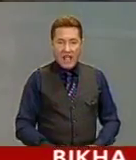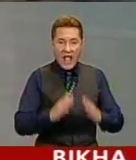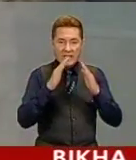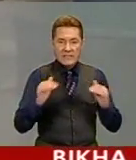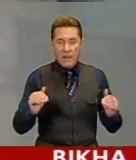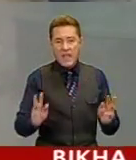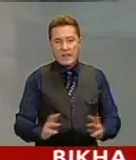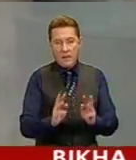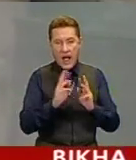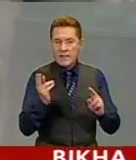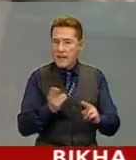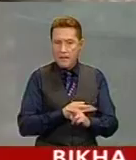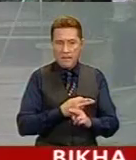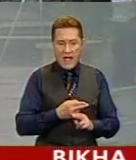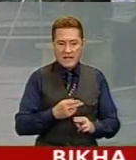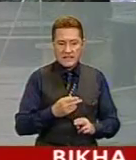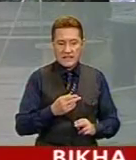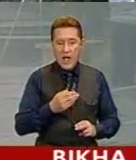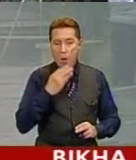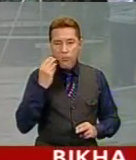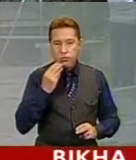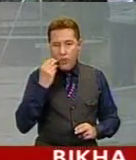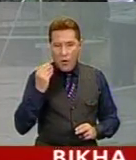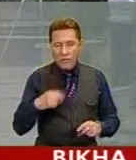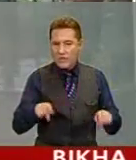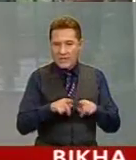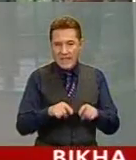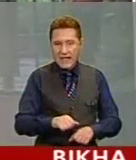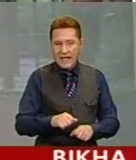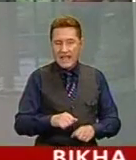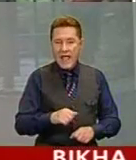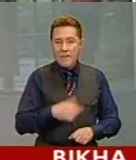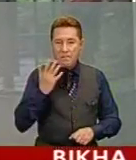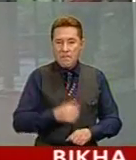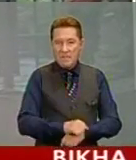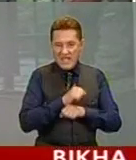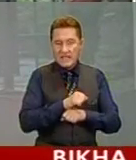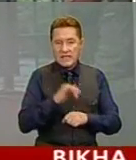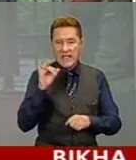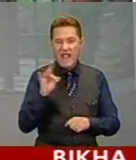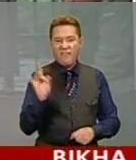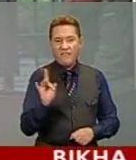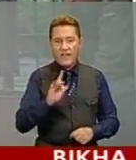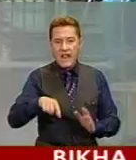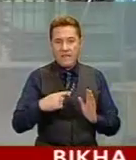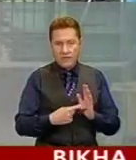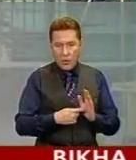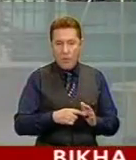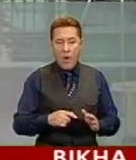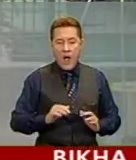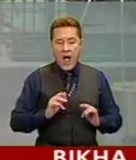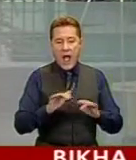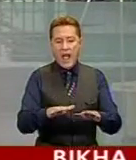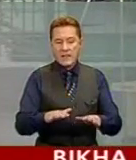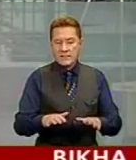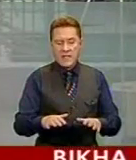і багатям, але без плову і баранини. Не такий численний мітинг правого сектору відбувається і в Рівному. Акція, кажуть учасники,